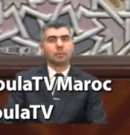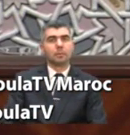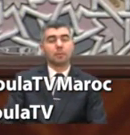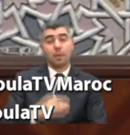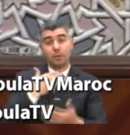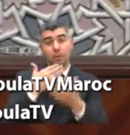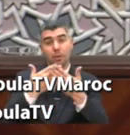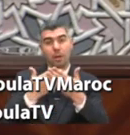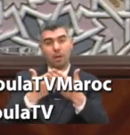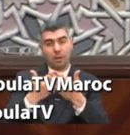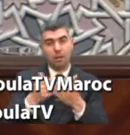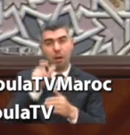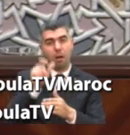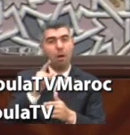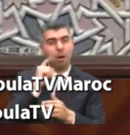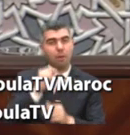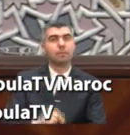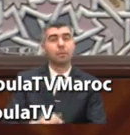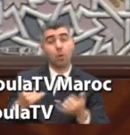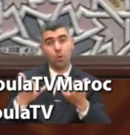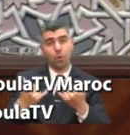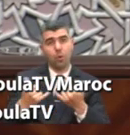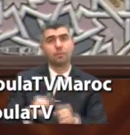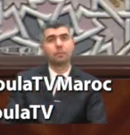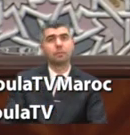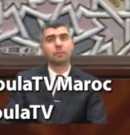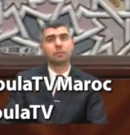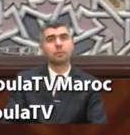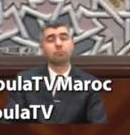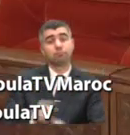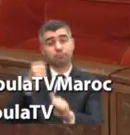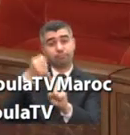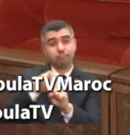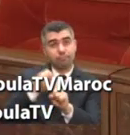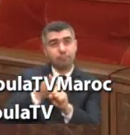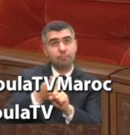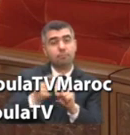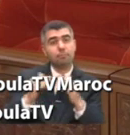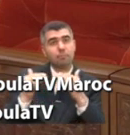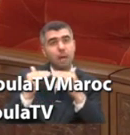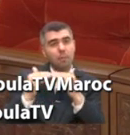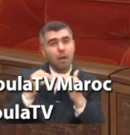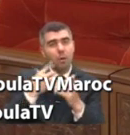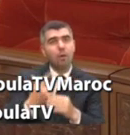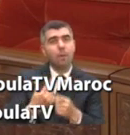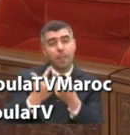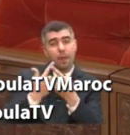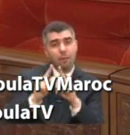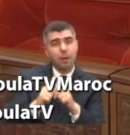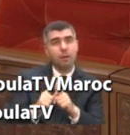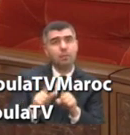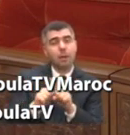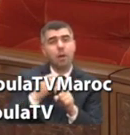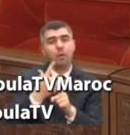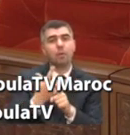شكرا سيد النائب المحترم. اليوم كاين واحد العمل ومفاوضات يعني كتقودها اليوم